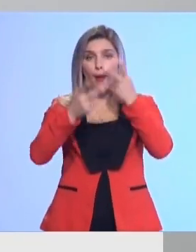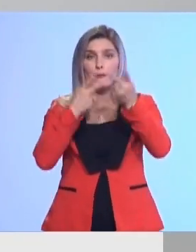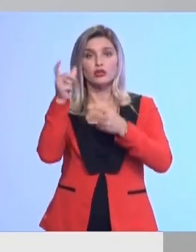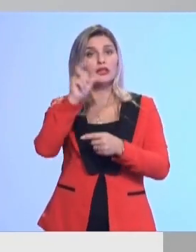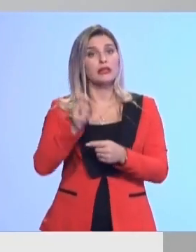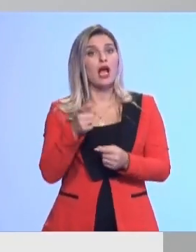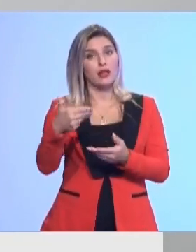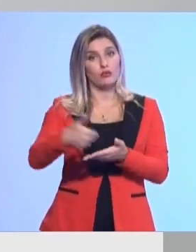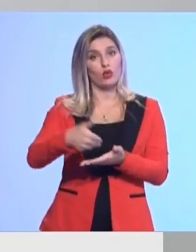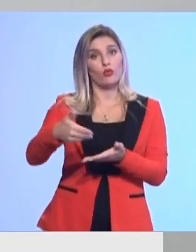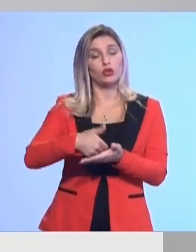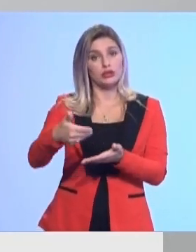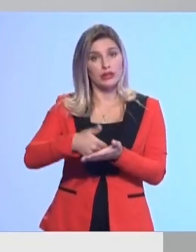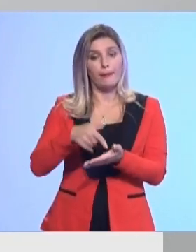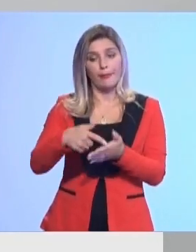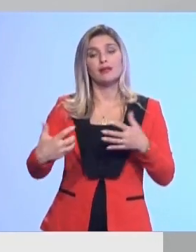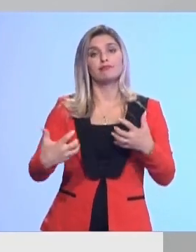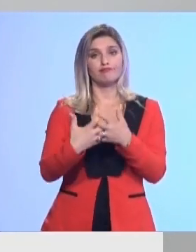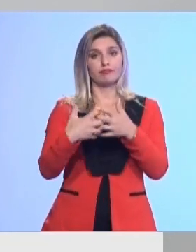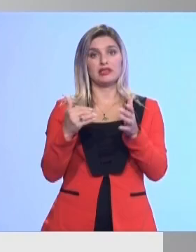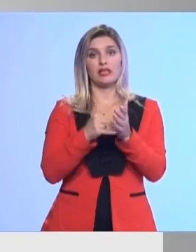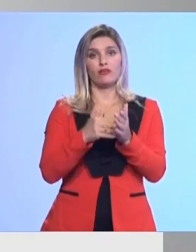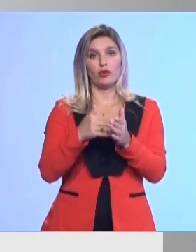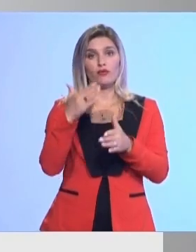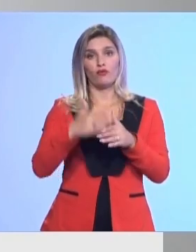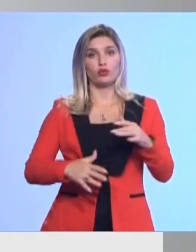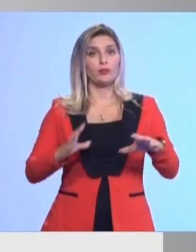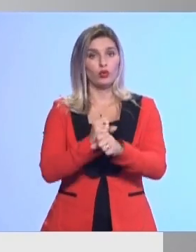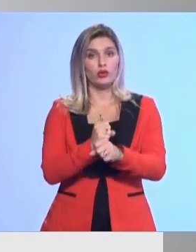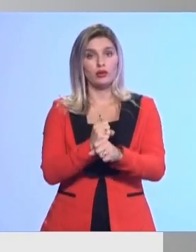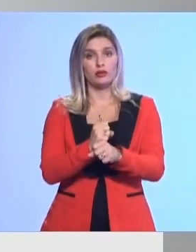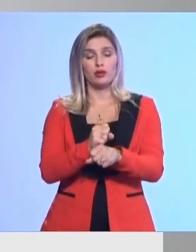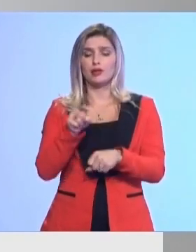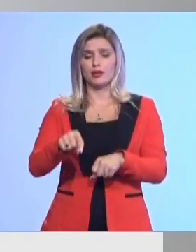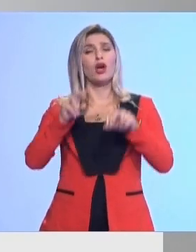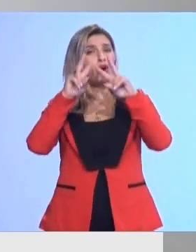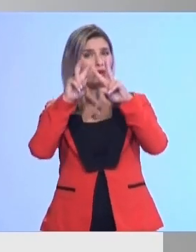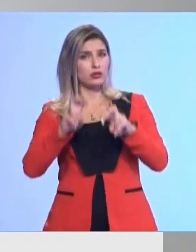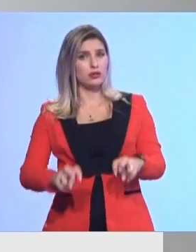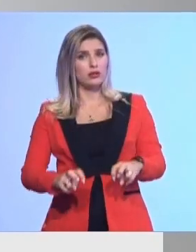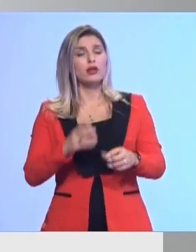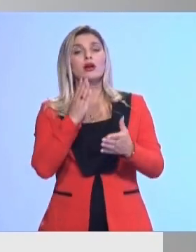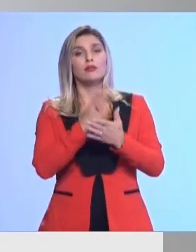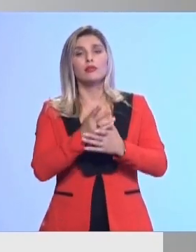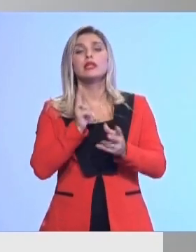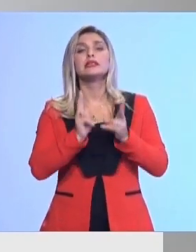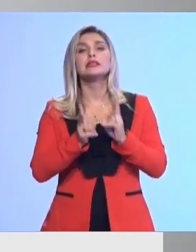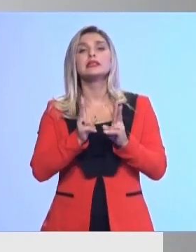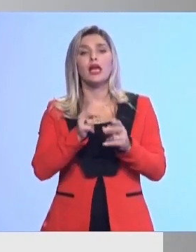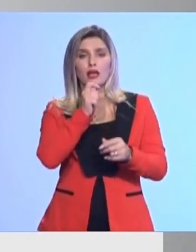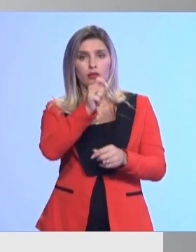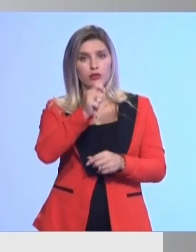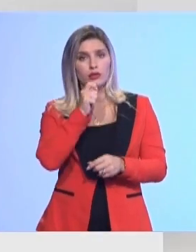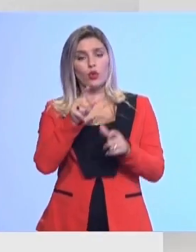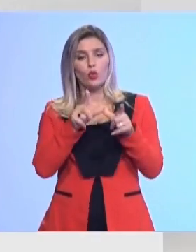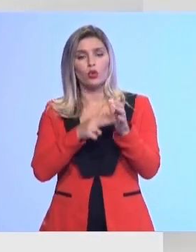të përmbyllë këtë drafimin e këtij ligji. Ky ulumtim është realizuar me metodën e omnibusit, në të cilën